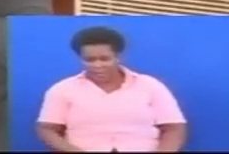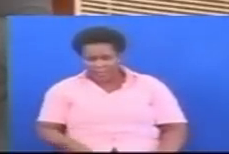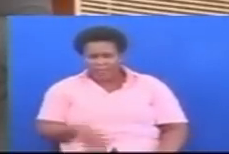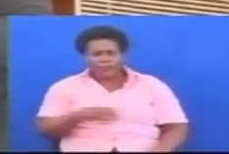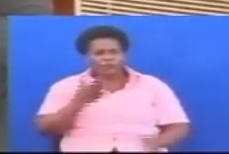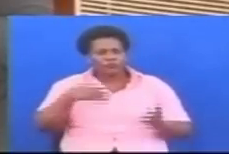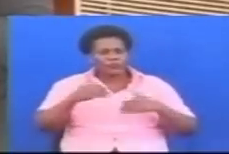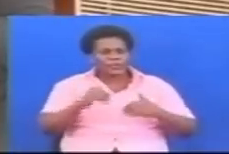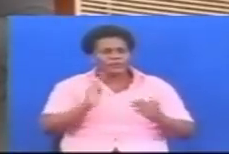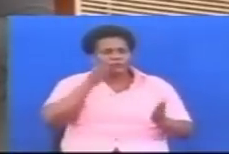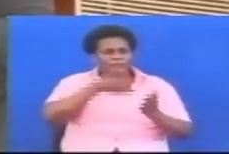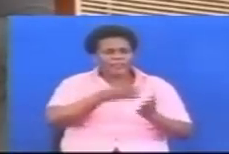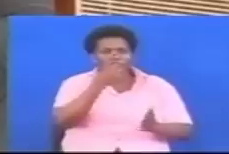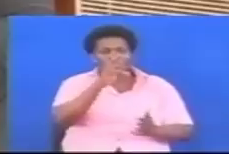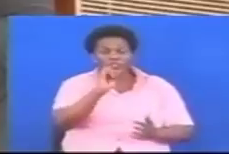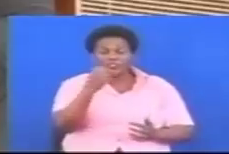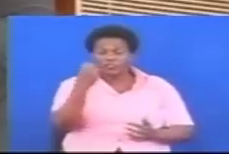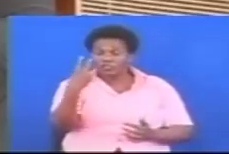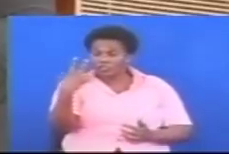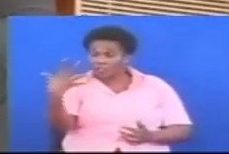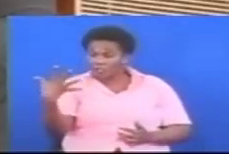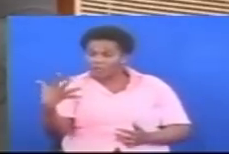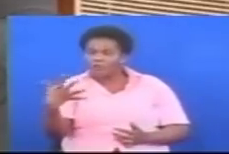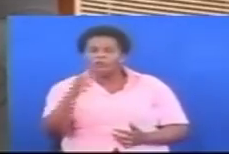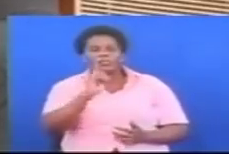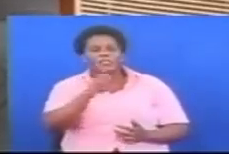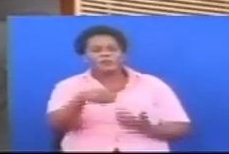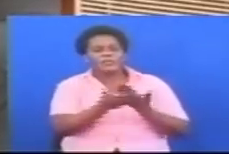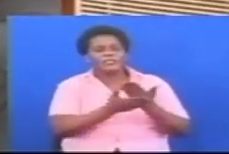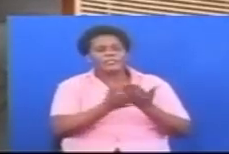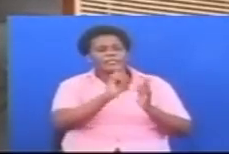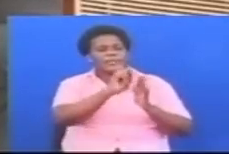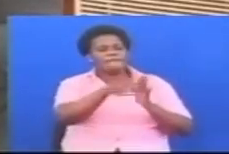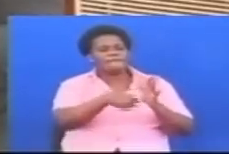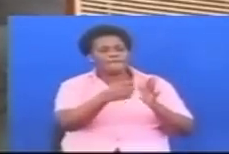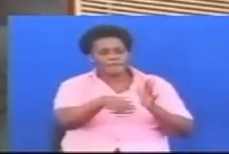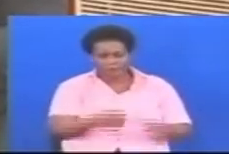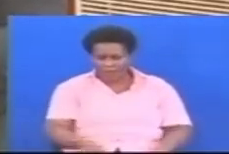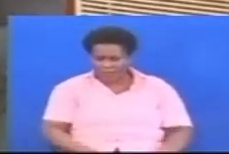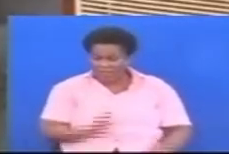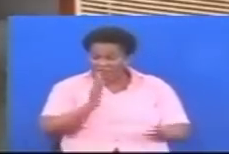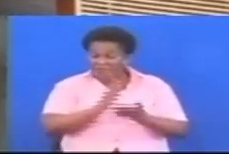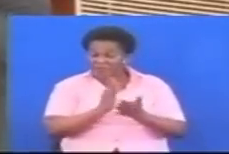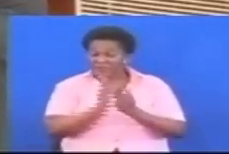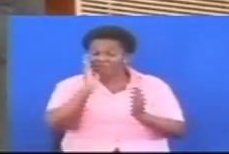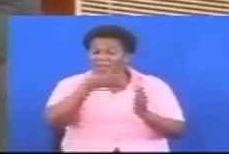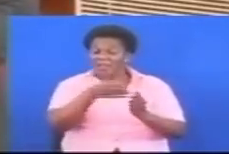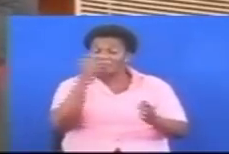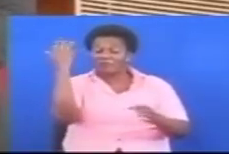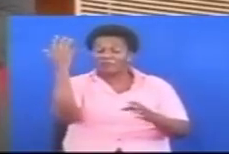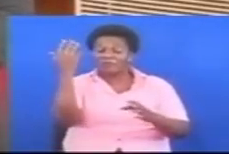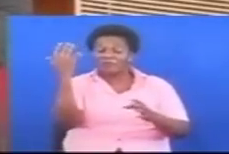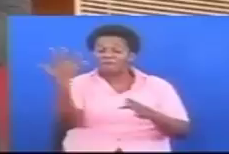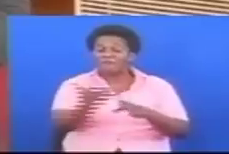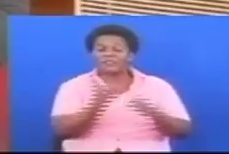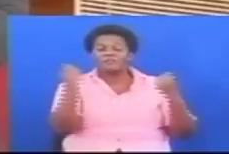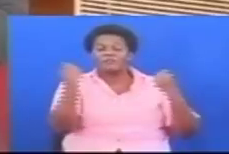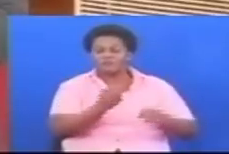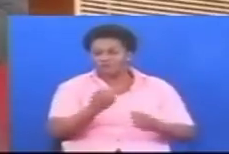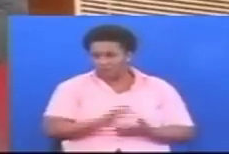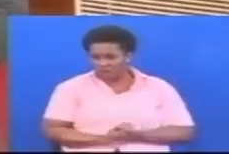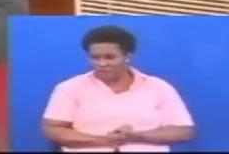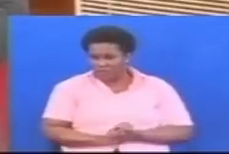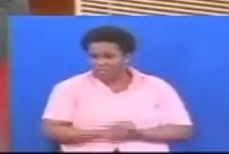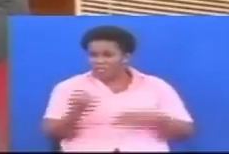2015. Azma hii haiwezi kufikiwa endapo changamoto za upatikanaji wa maji kwa matumizi ya majumbani, kwa matumizi ya kilimo na kwa ajili ya